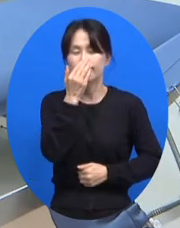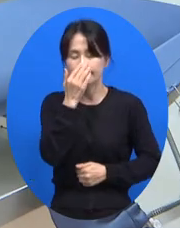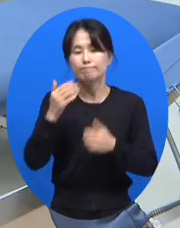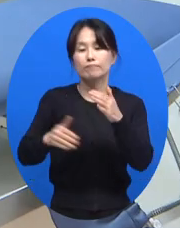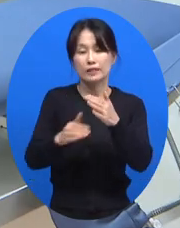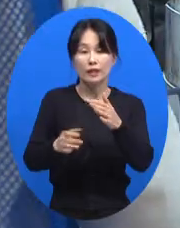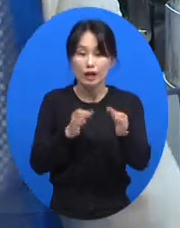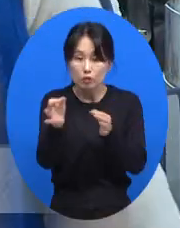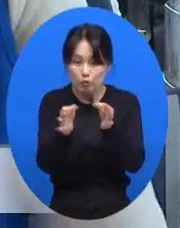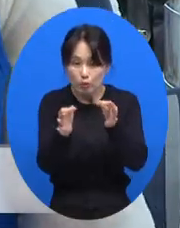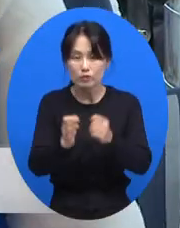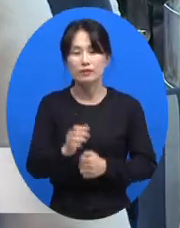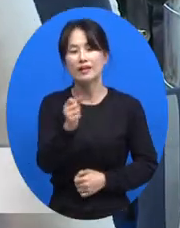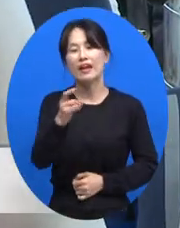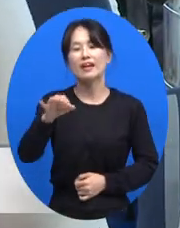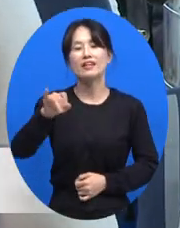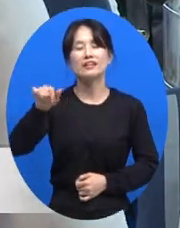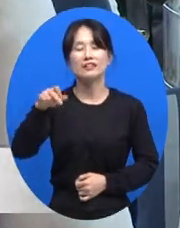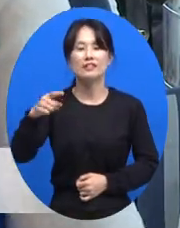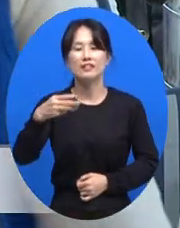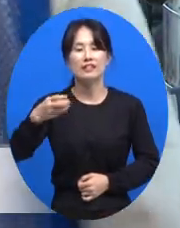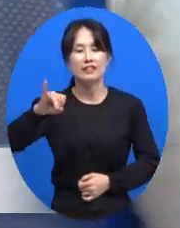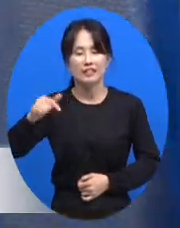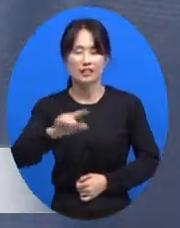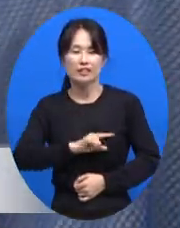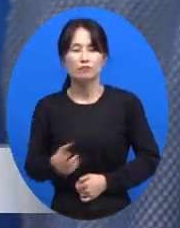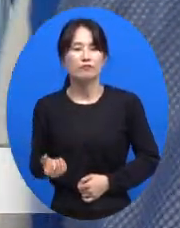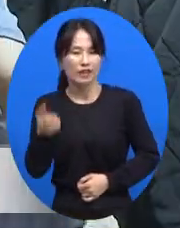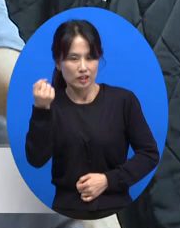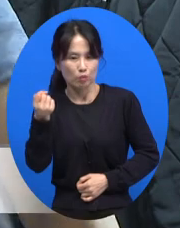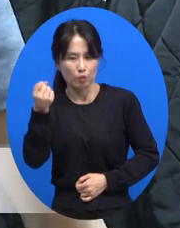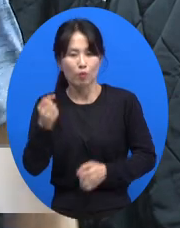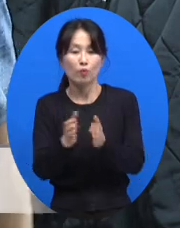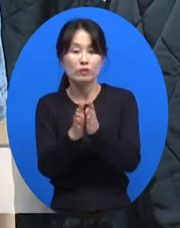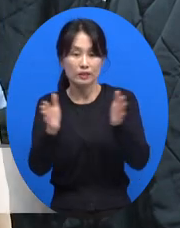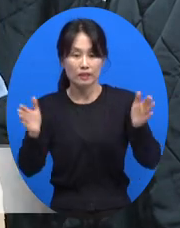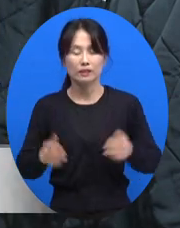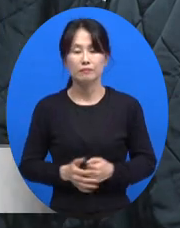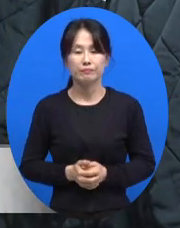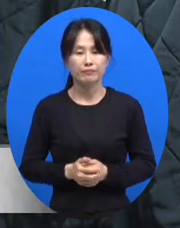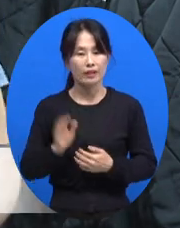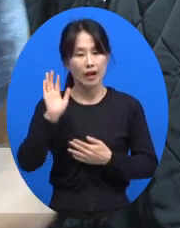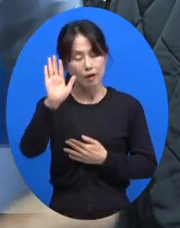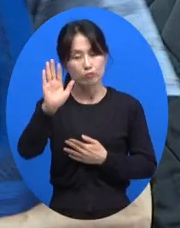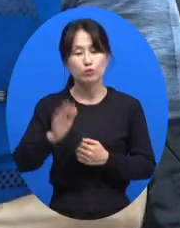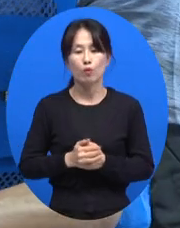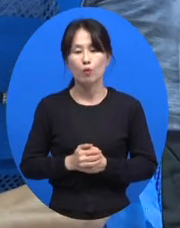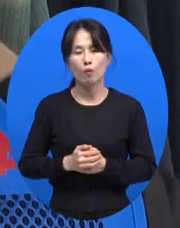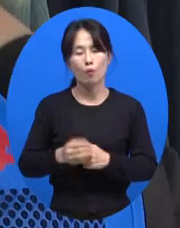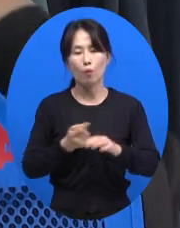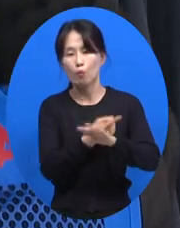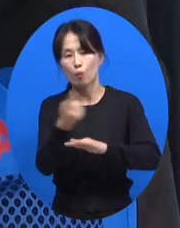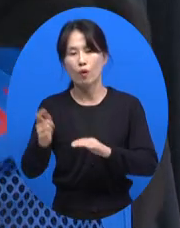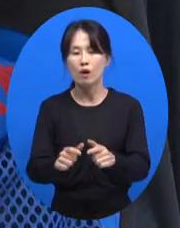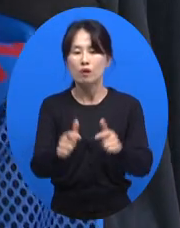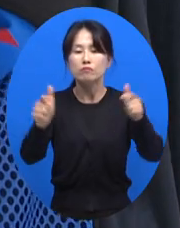착한 세탁소는 헤이클린이란 이름의 공동 브랜드로 간판을 달았고 앞으로 경기도는